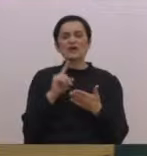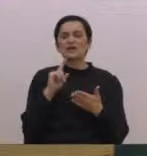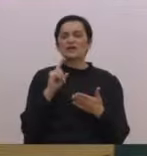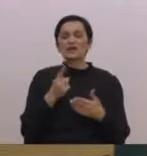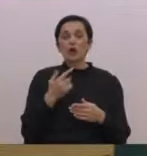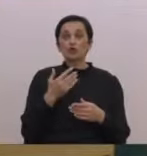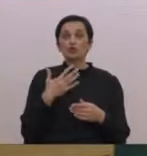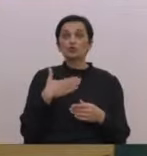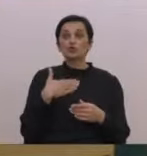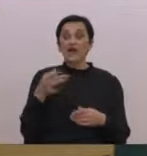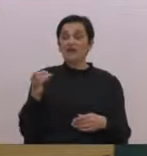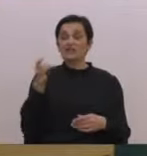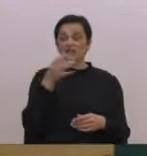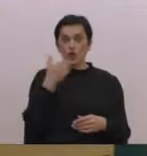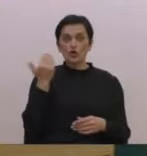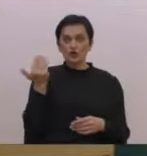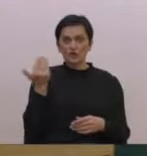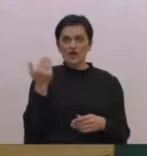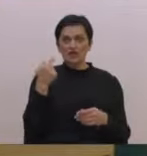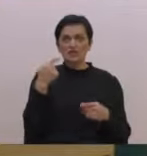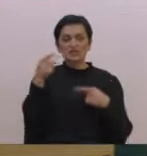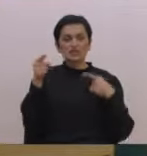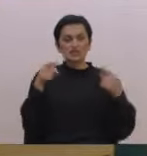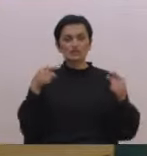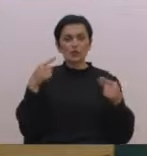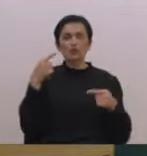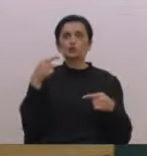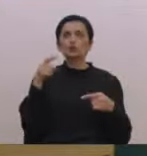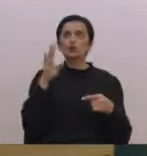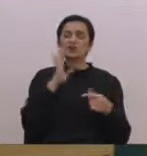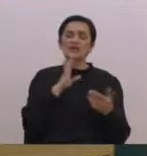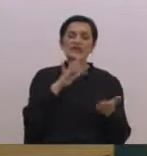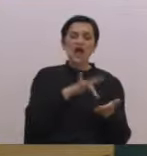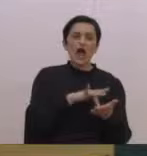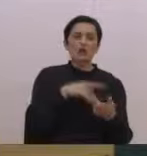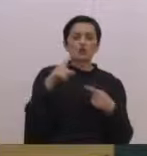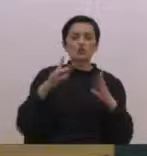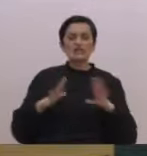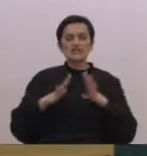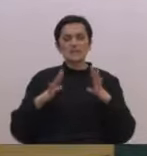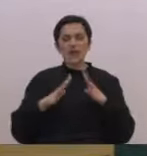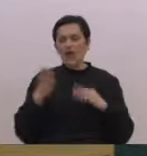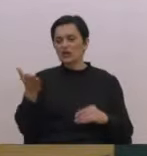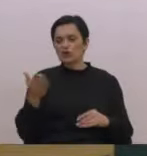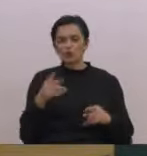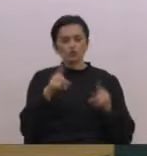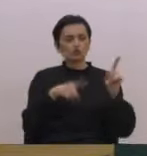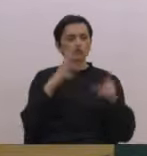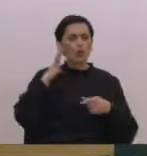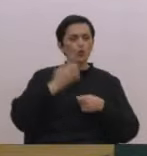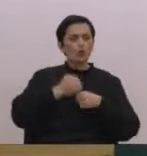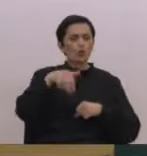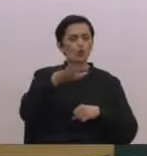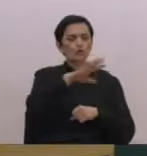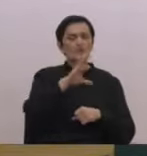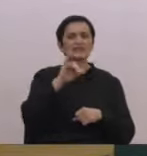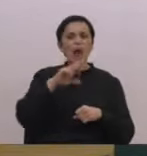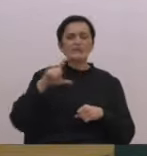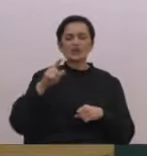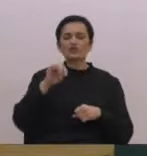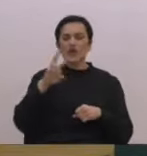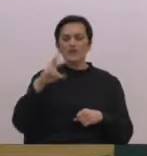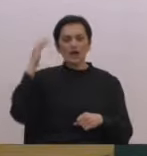ჩვენ რეგიონებში თქვენ ხომს სხვადასხვა ზოგი დედაქალაქში ზოგი იმერეთიდან ზოგი არ ვიცი გურიიდან სამცხე-ჯავახეთიდან